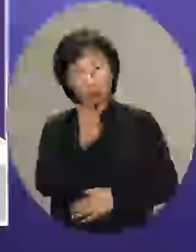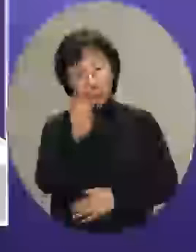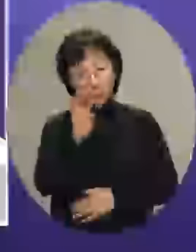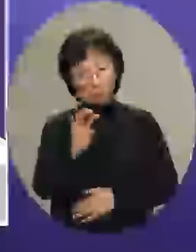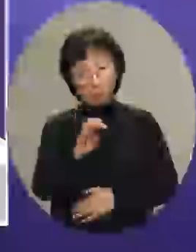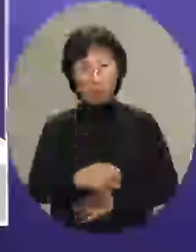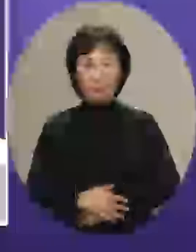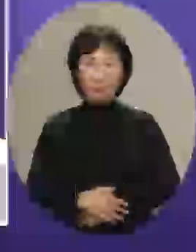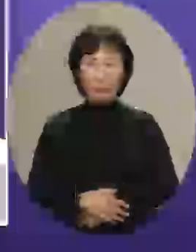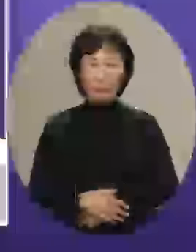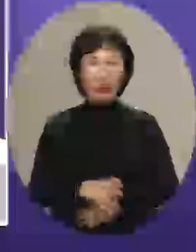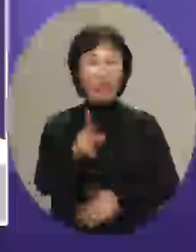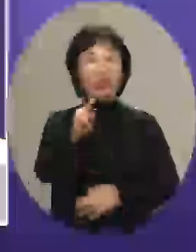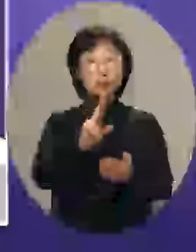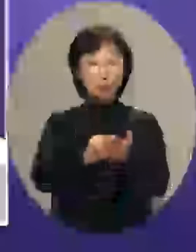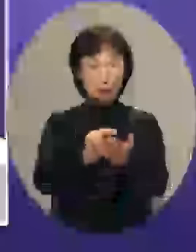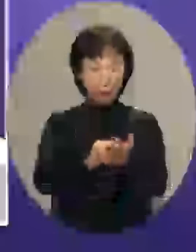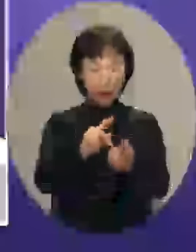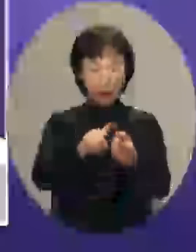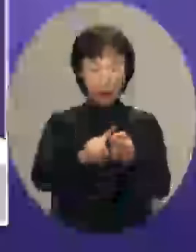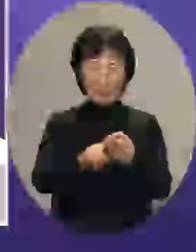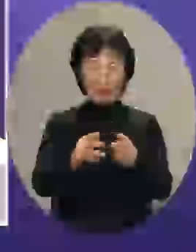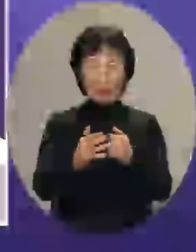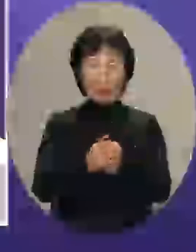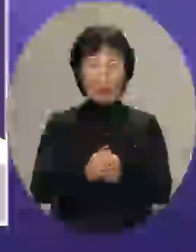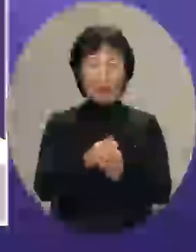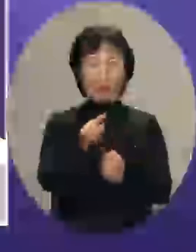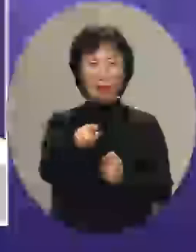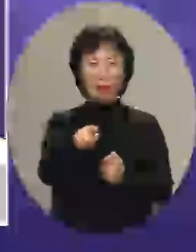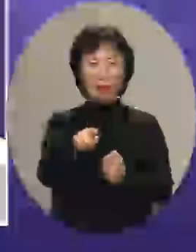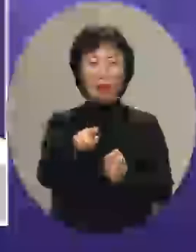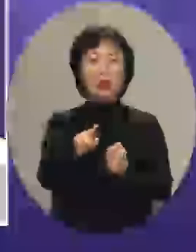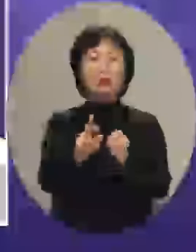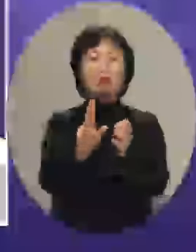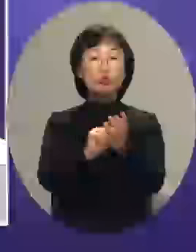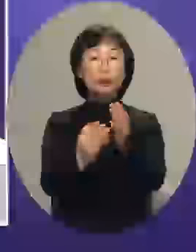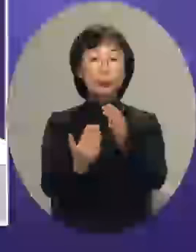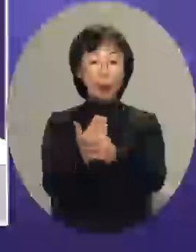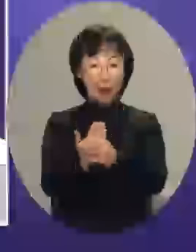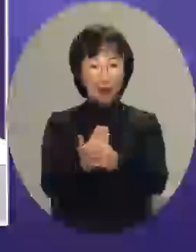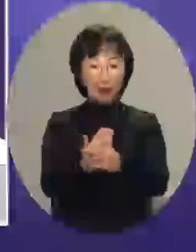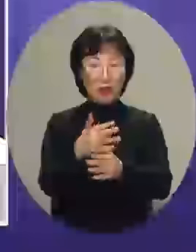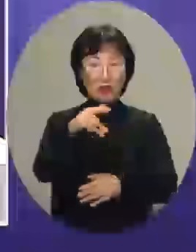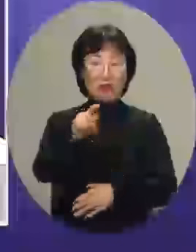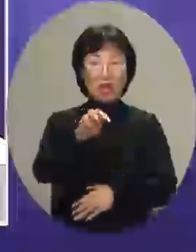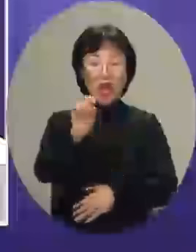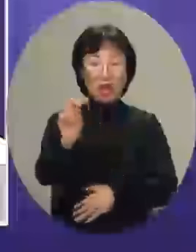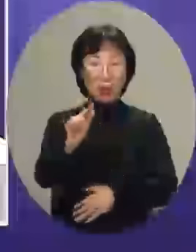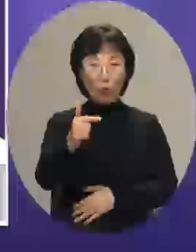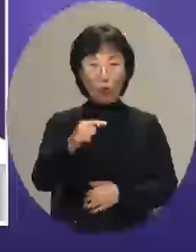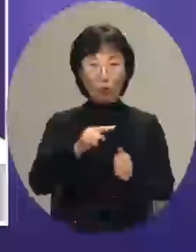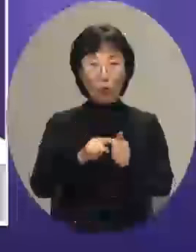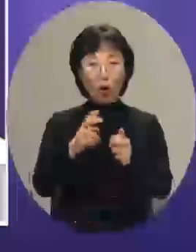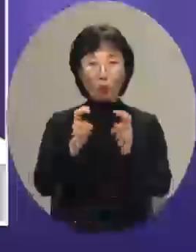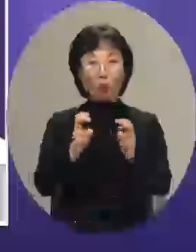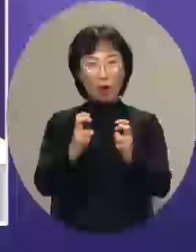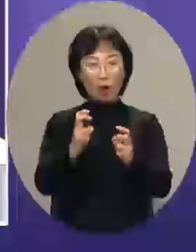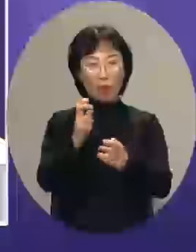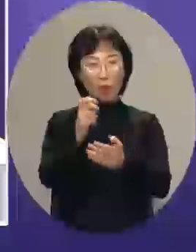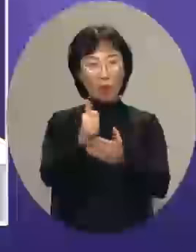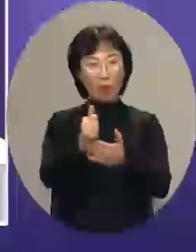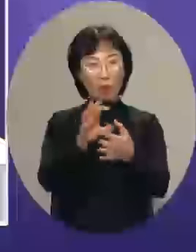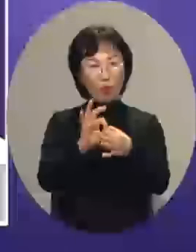문제는 이미 이제 공수처는 그 사건에 있어서 차관도 국방부 차관도 법무관리관도 조사를 안 된 걸로